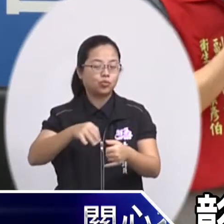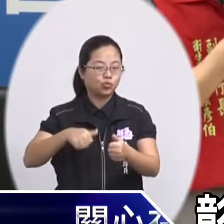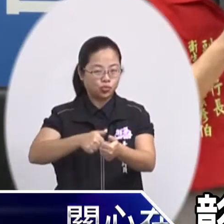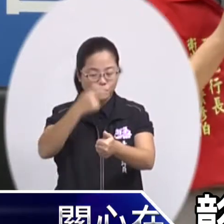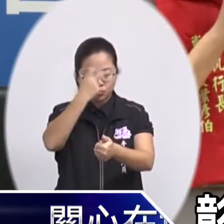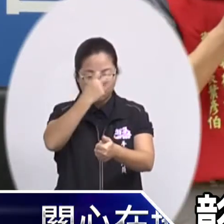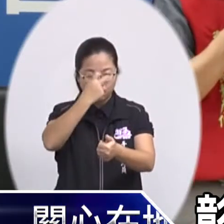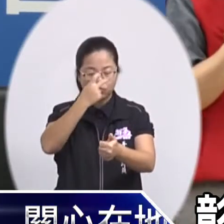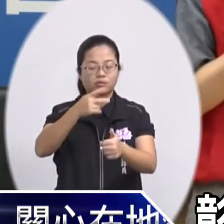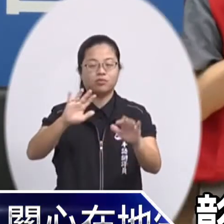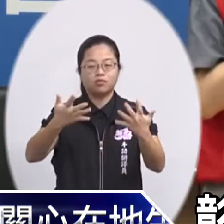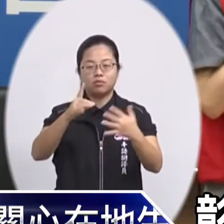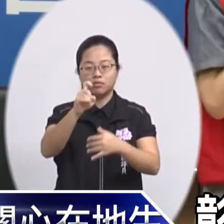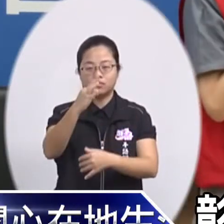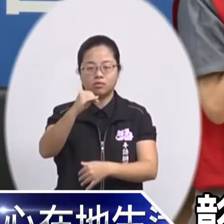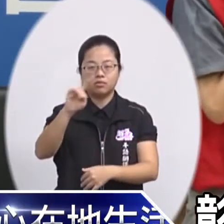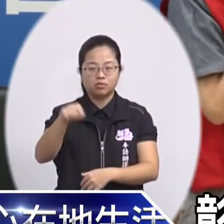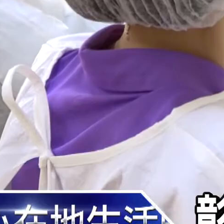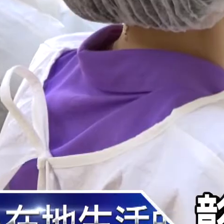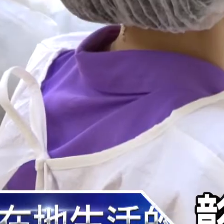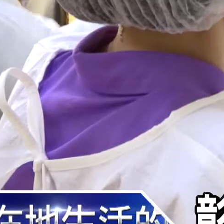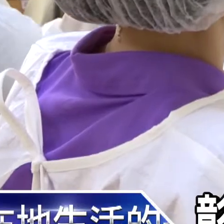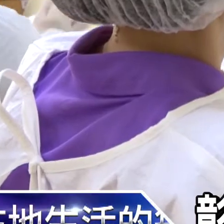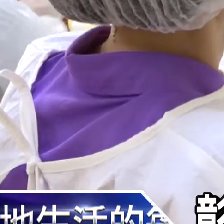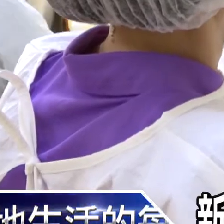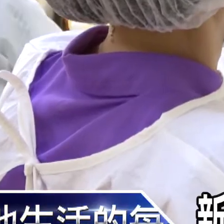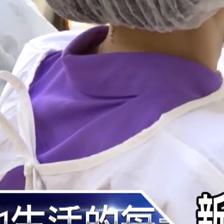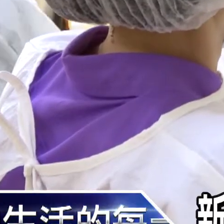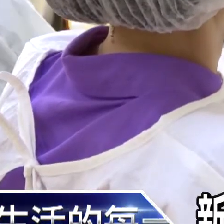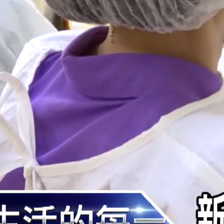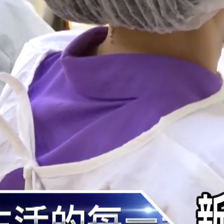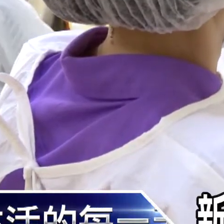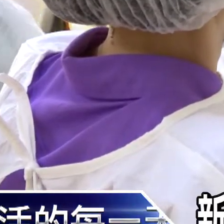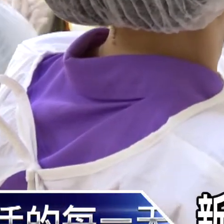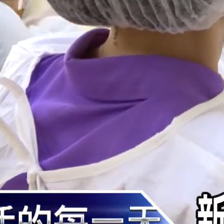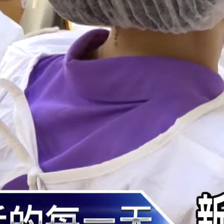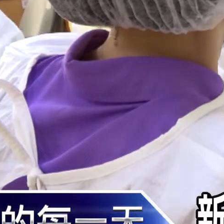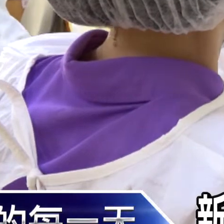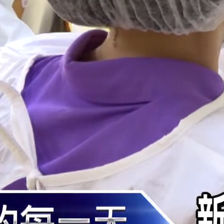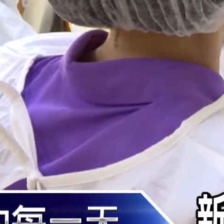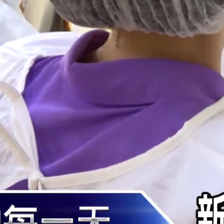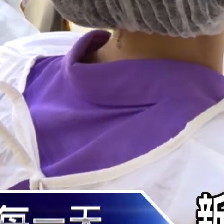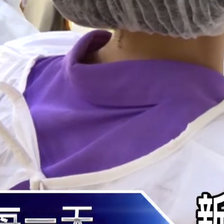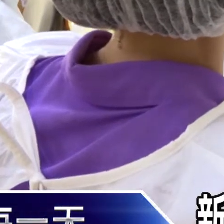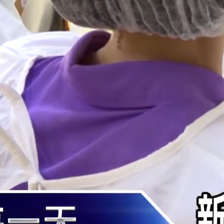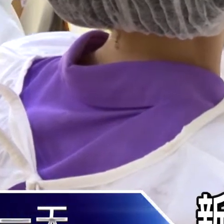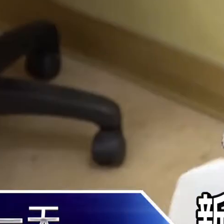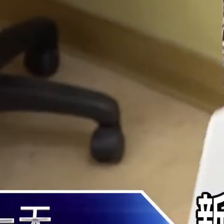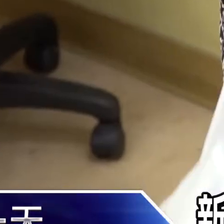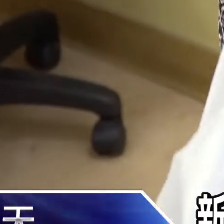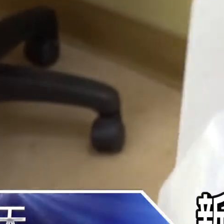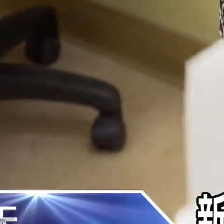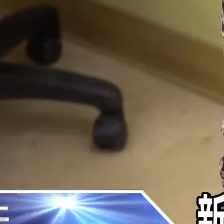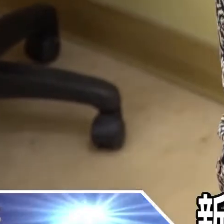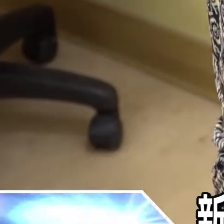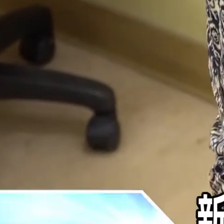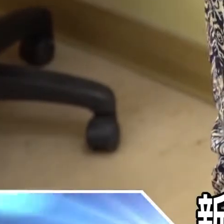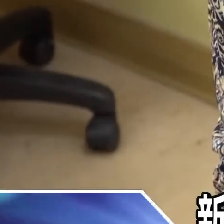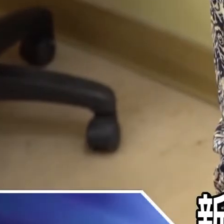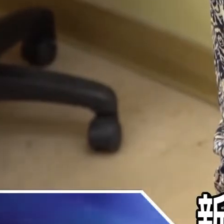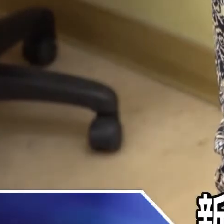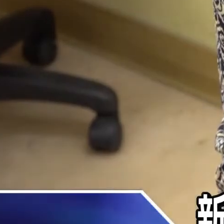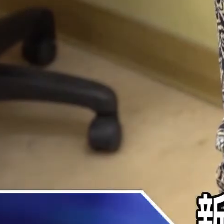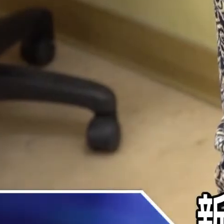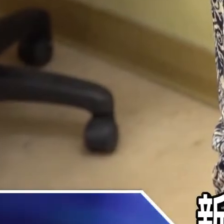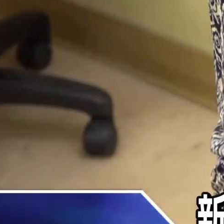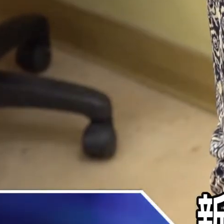以个案数有点又上来哈。 第疫苗注射部分，中央第五轮疫苗已经发出符合资格人简讯通